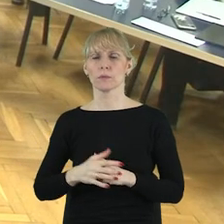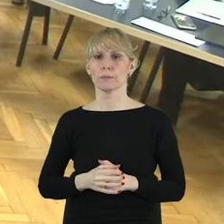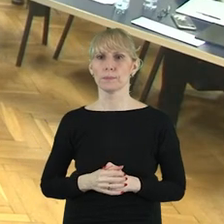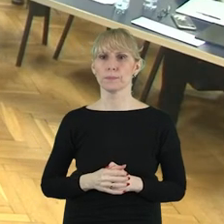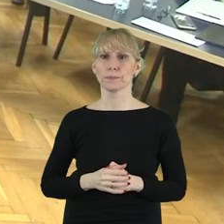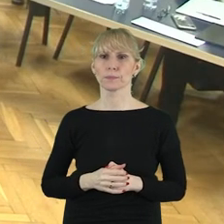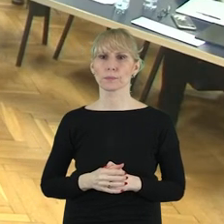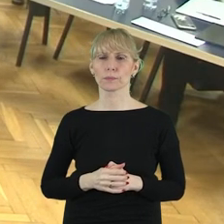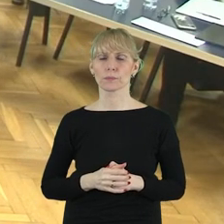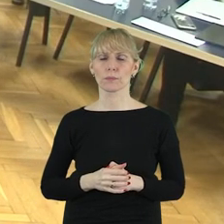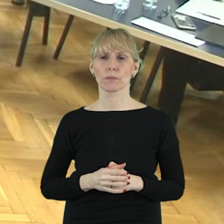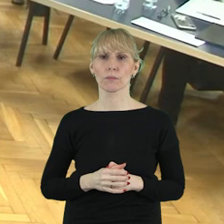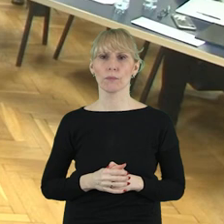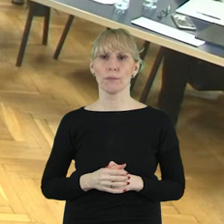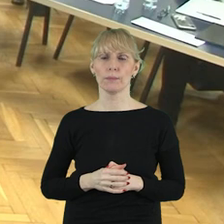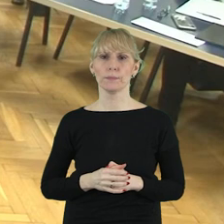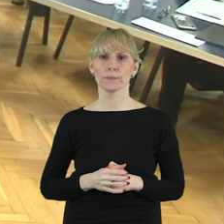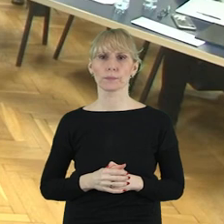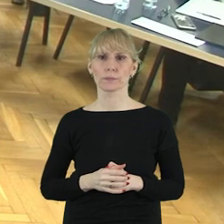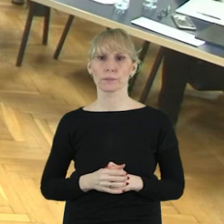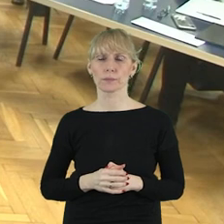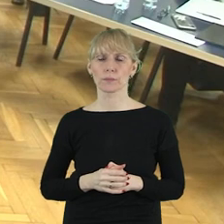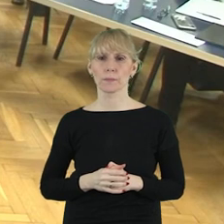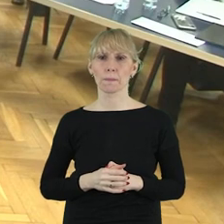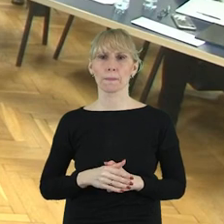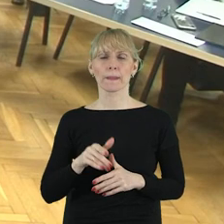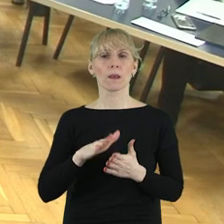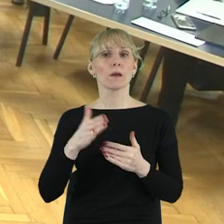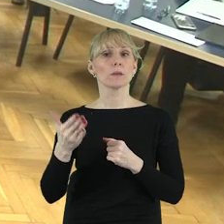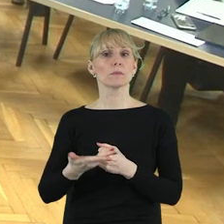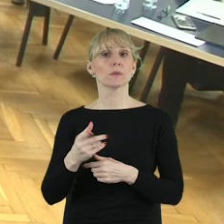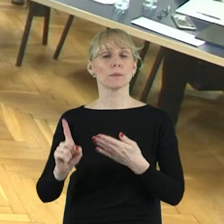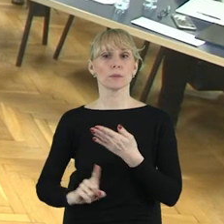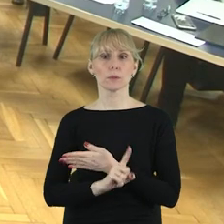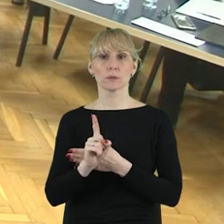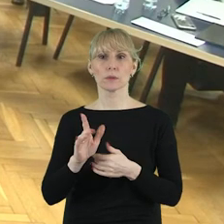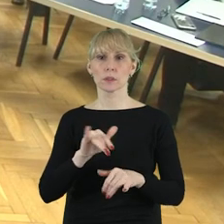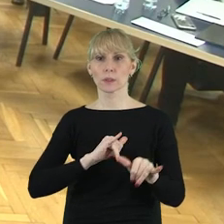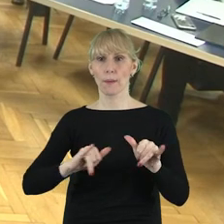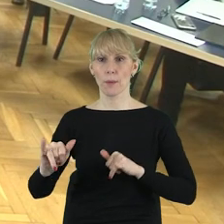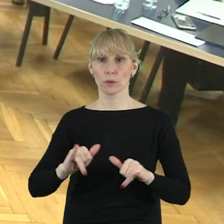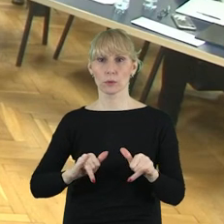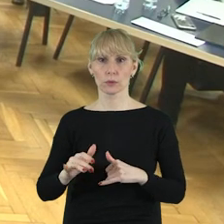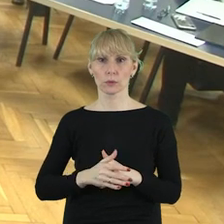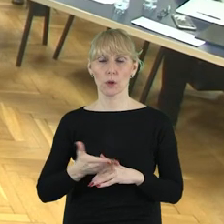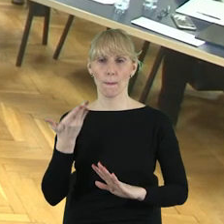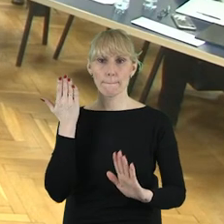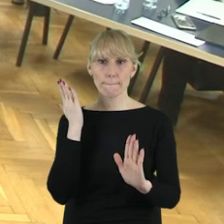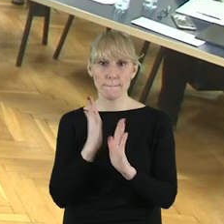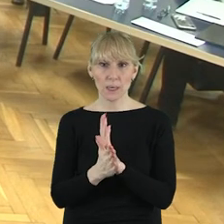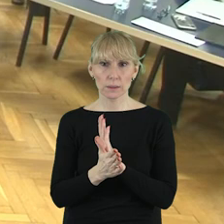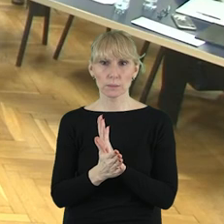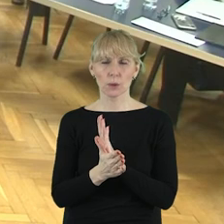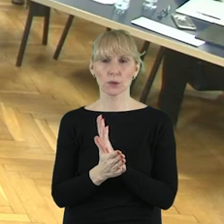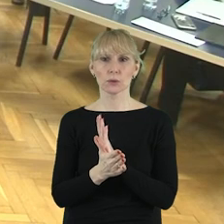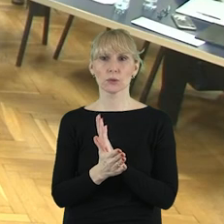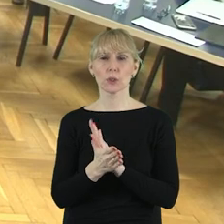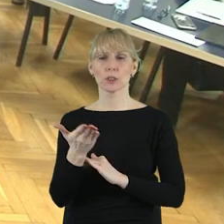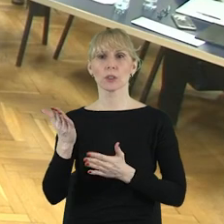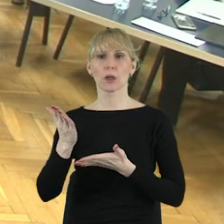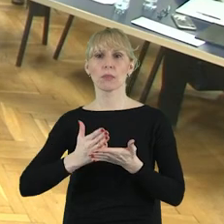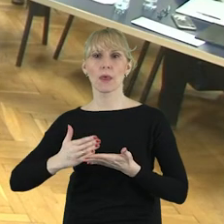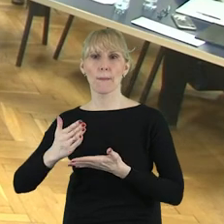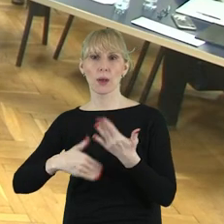obawy podparte są obserwacją zamierzonych działań podejmowanych przez samorząd województwa łódzkiego, przedstawicieli tego samorządu, bezpośrednio pracowników